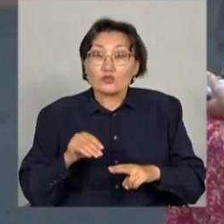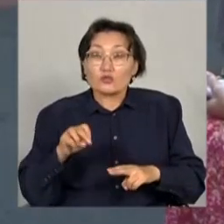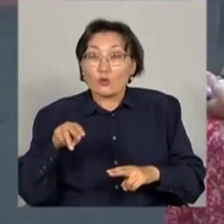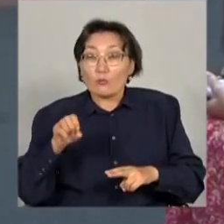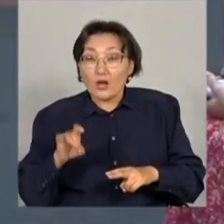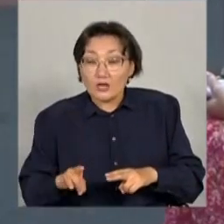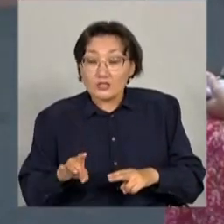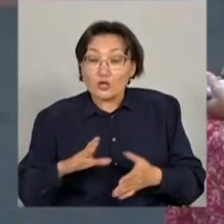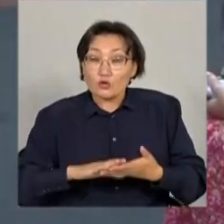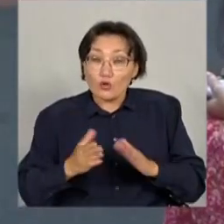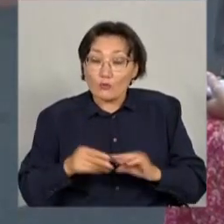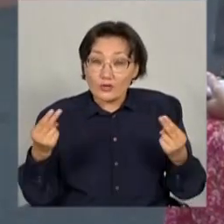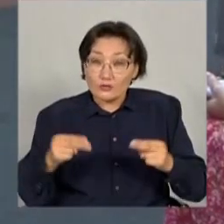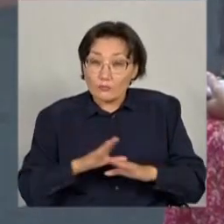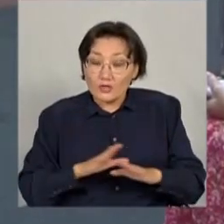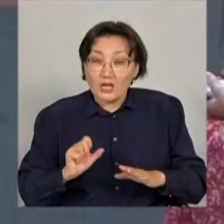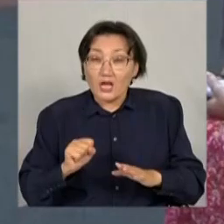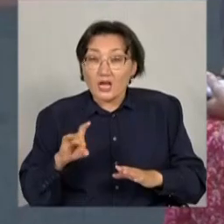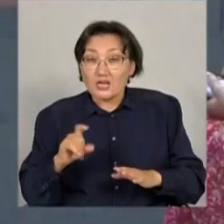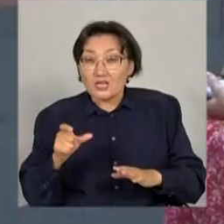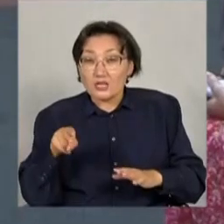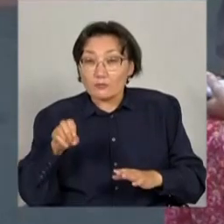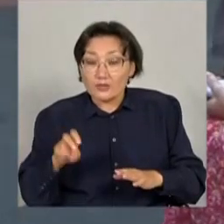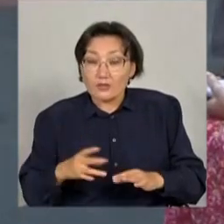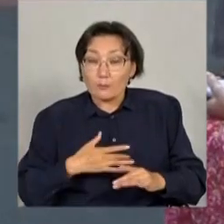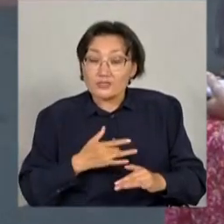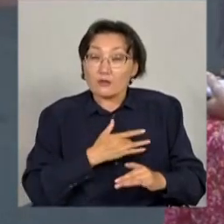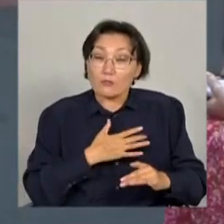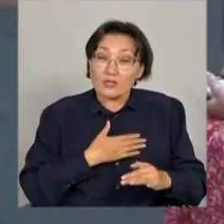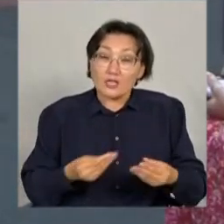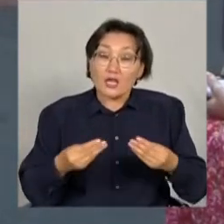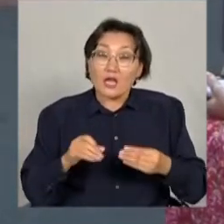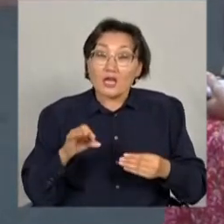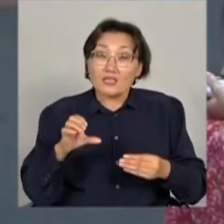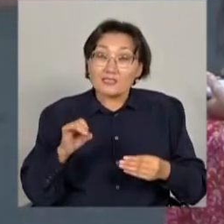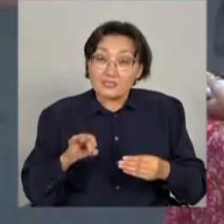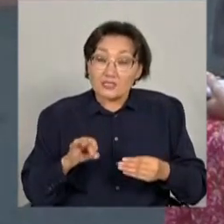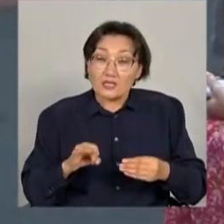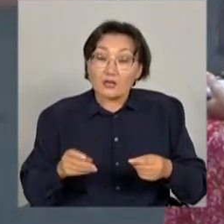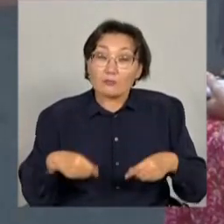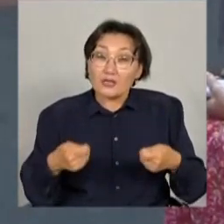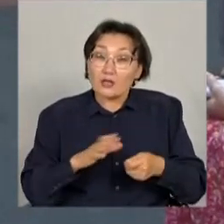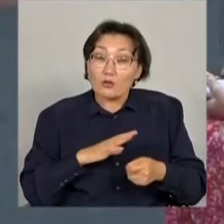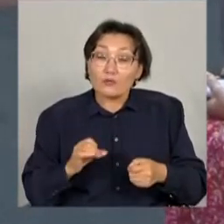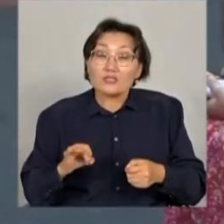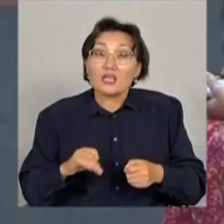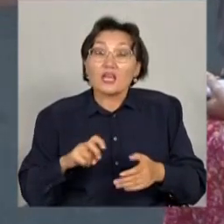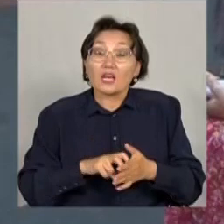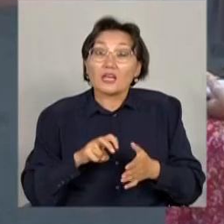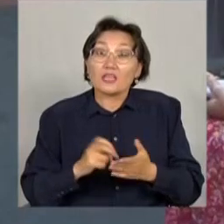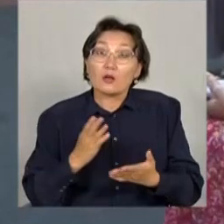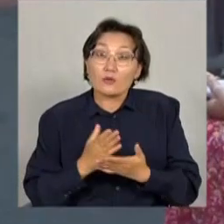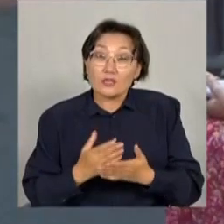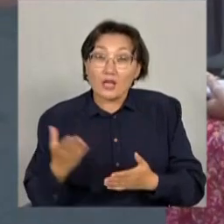договор жасамаған арекпен. Не біздің балансқа өткізбей жатыр асидін. Онымен қоса бізге хат келді осы